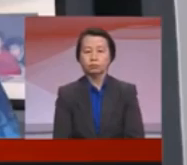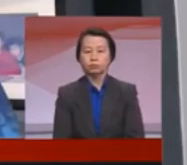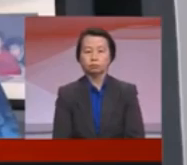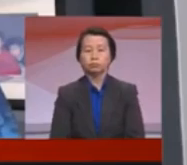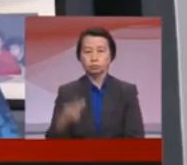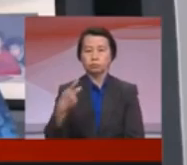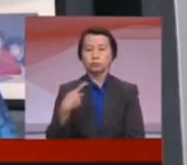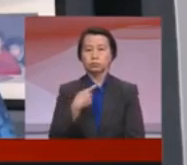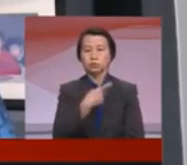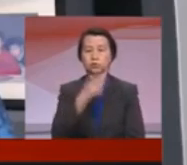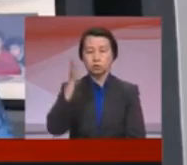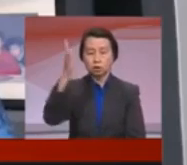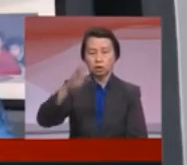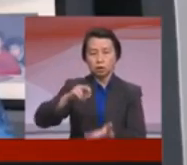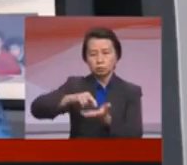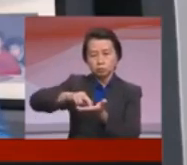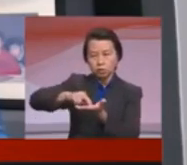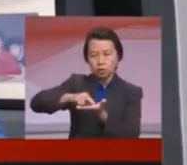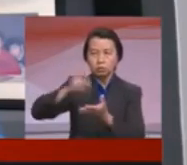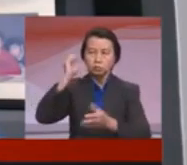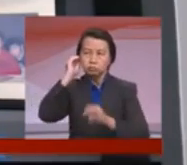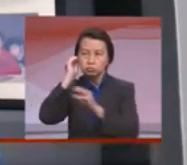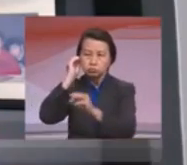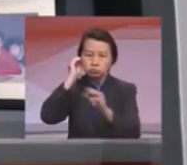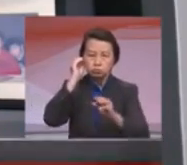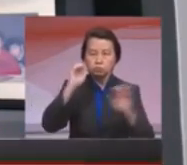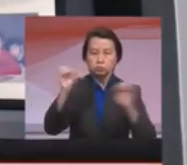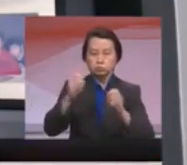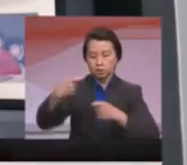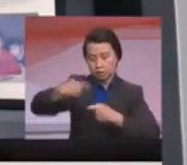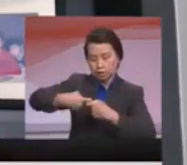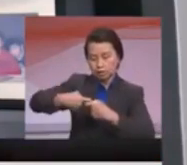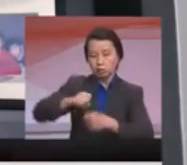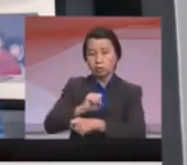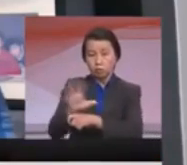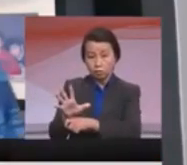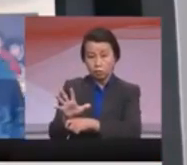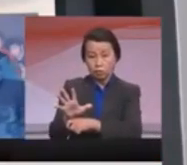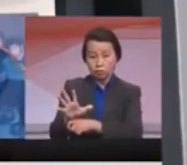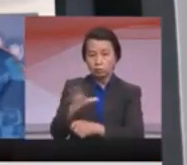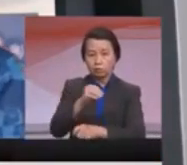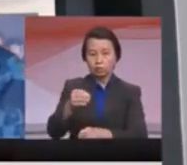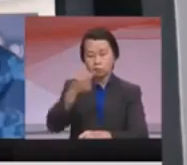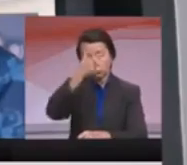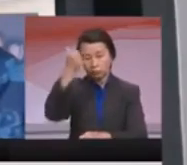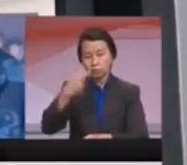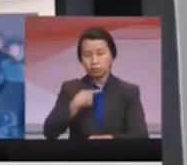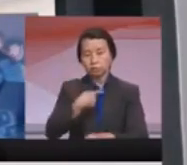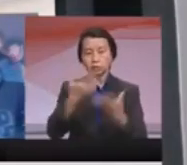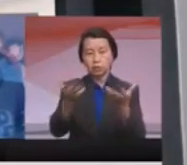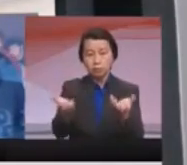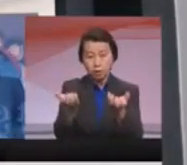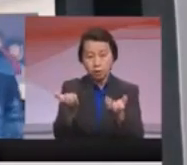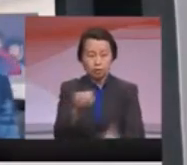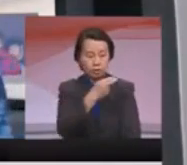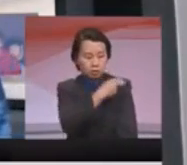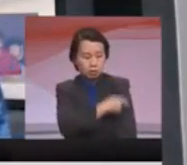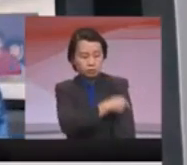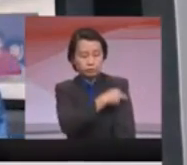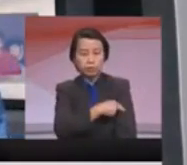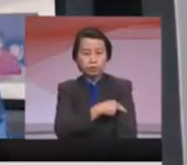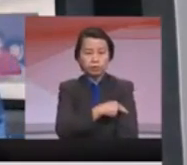Kita akan merawat kes-kes yang tidak berkaitan dengan COVID-19 kerana kita mahu hospital di